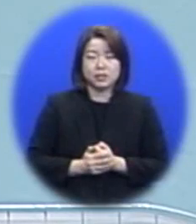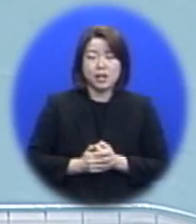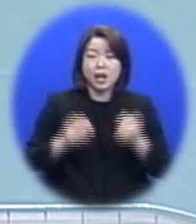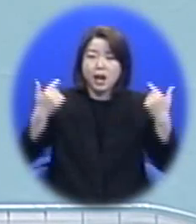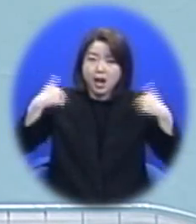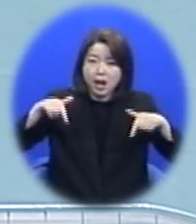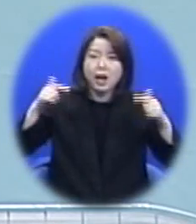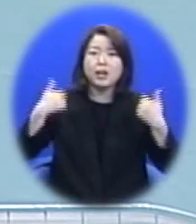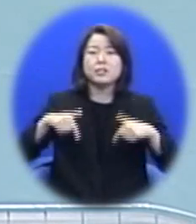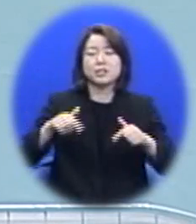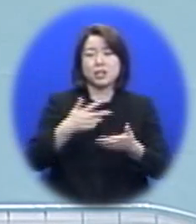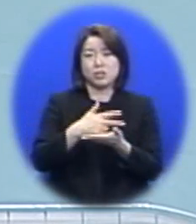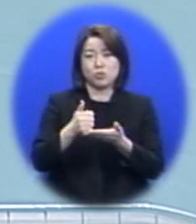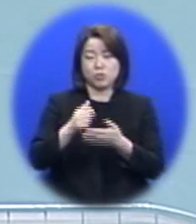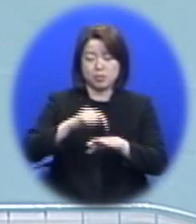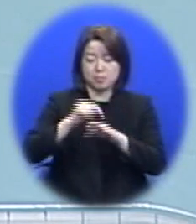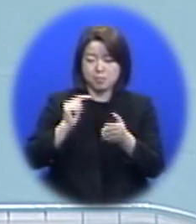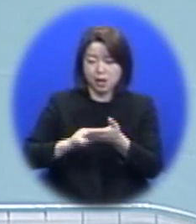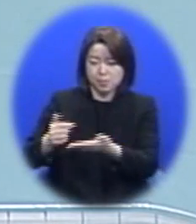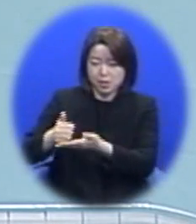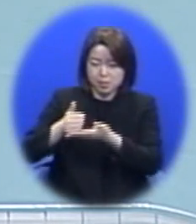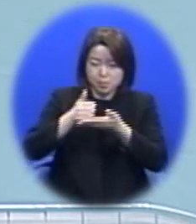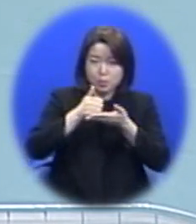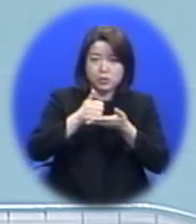늘 주님 마음에 모시고 사는 겁니다.